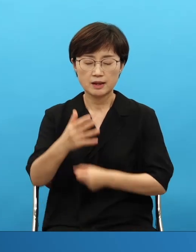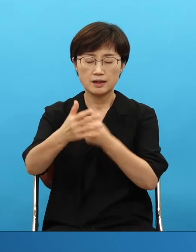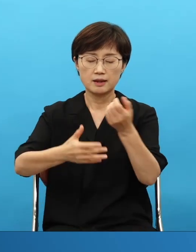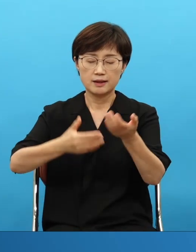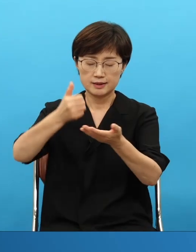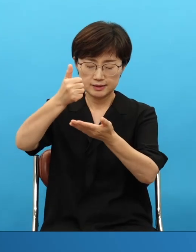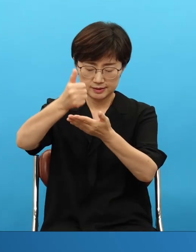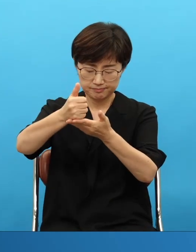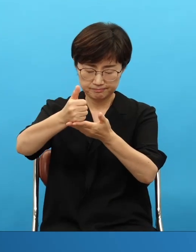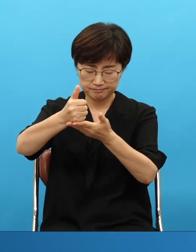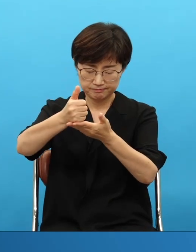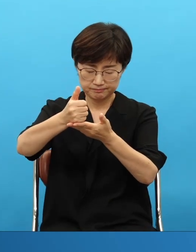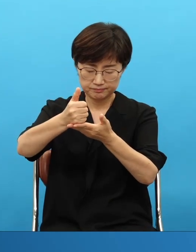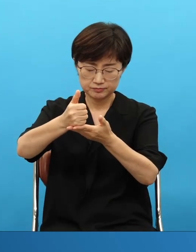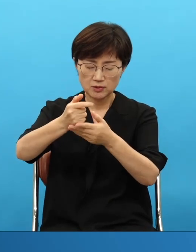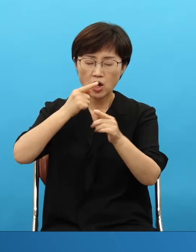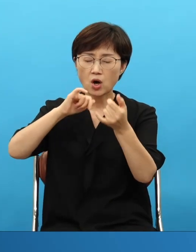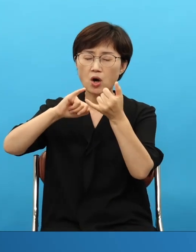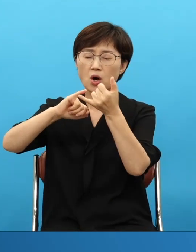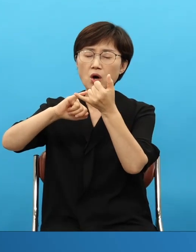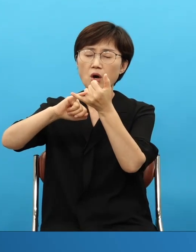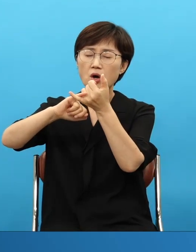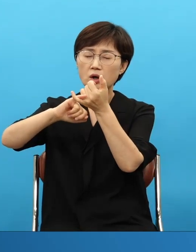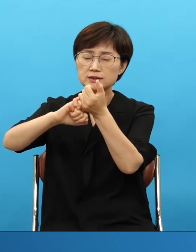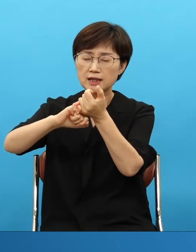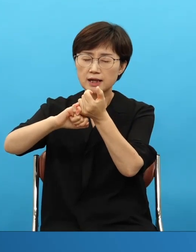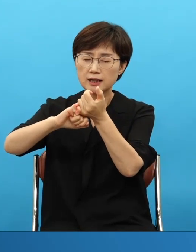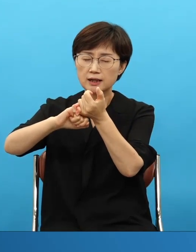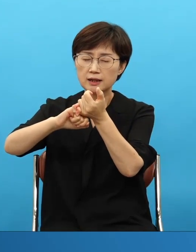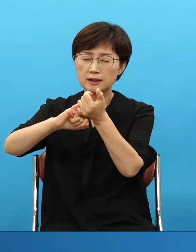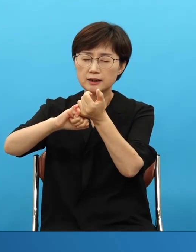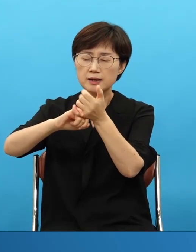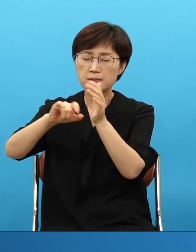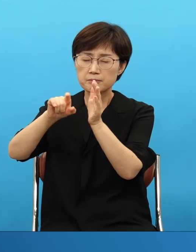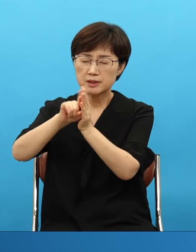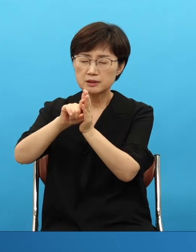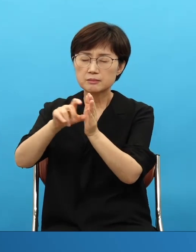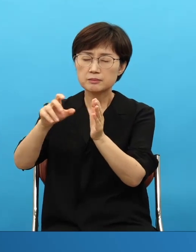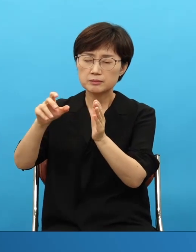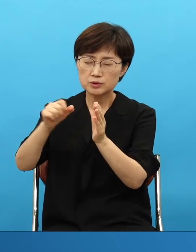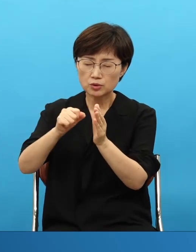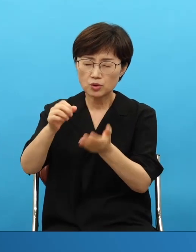하나님께 언약이 있는 예물을 드리게 하옵소서.